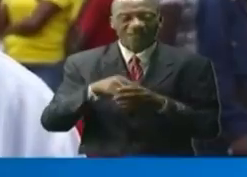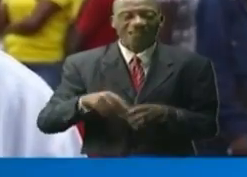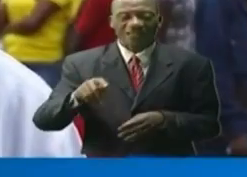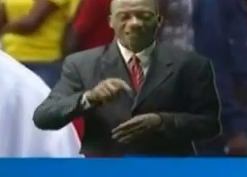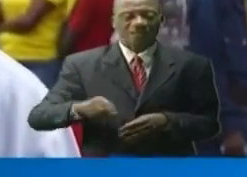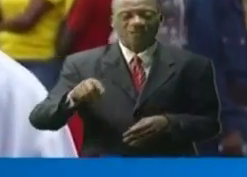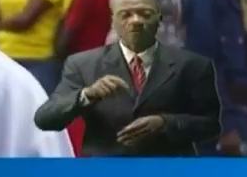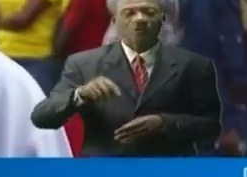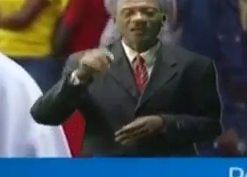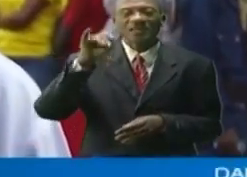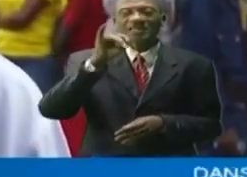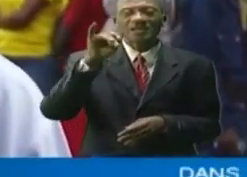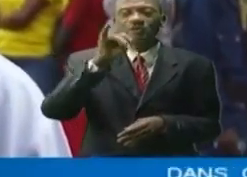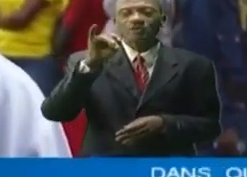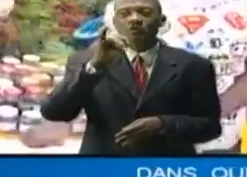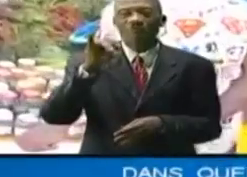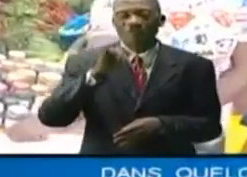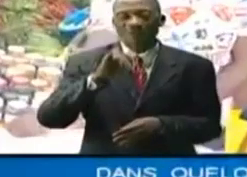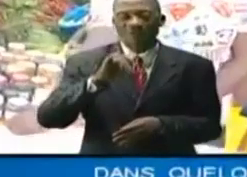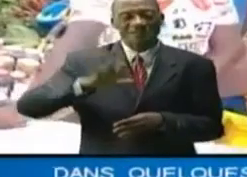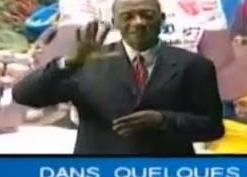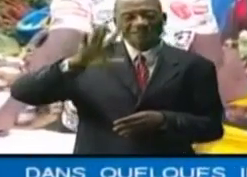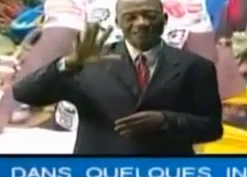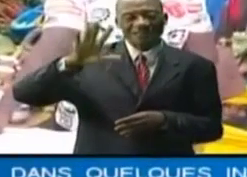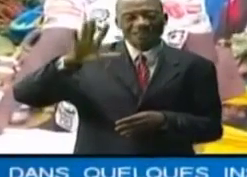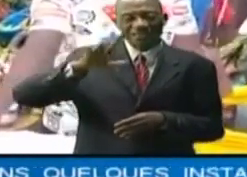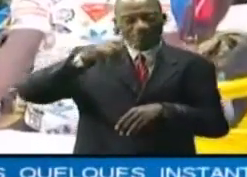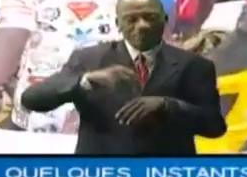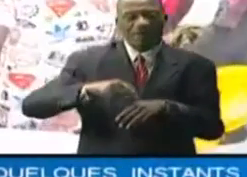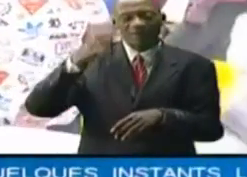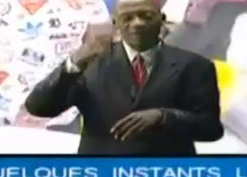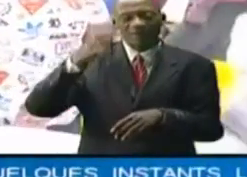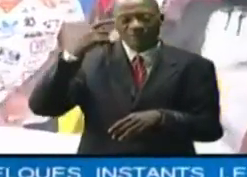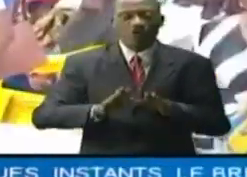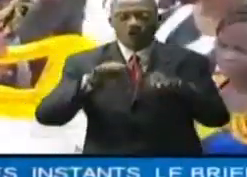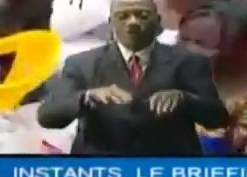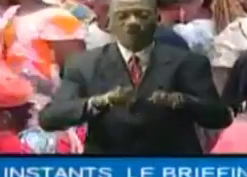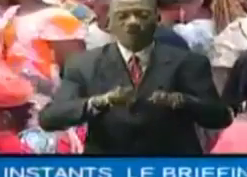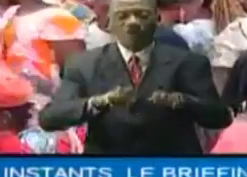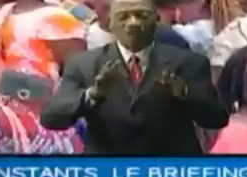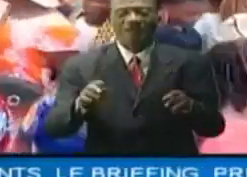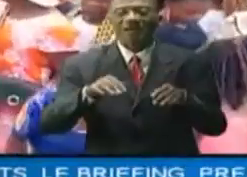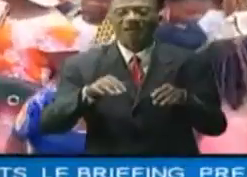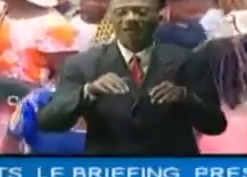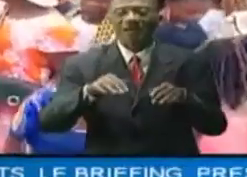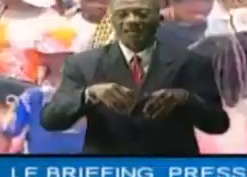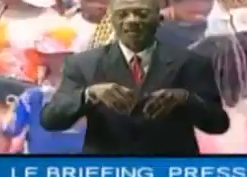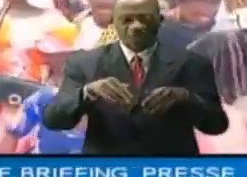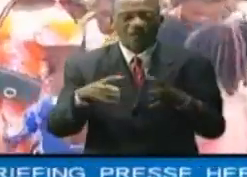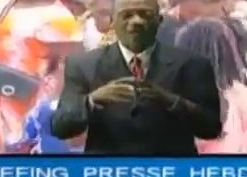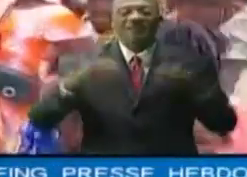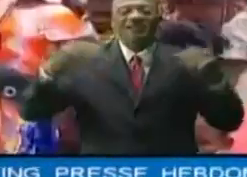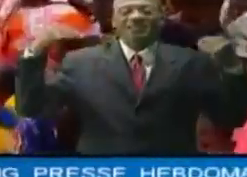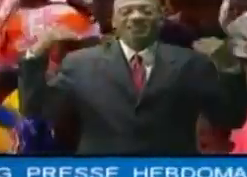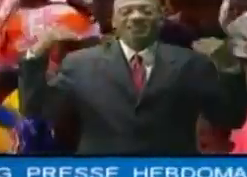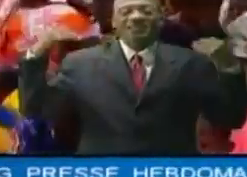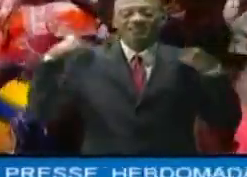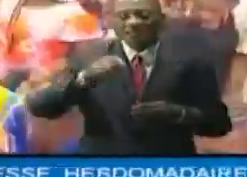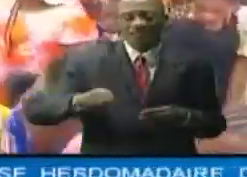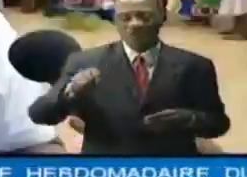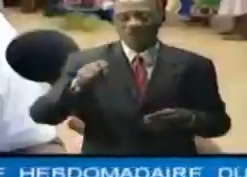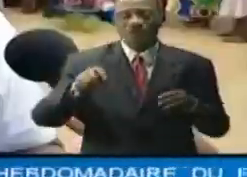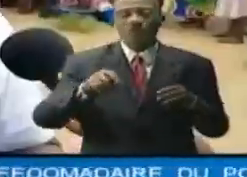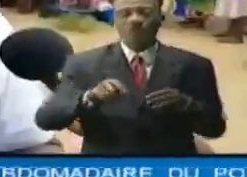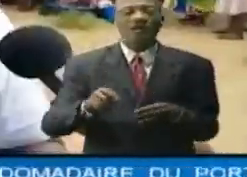lancement de la 5e édition de la foire agricole a été fait par l'administrateur du territoire au stade Tata Mayunga de la cité